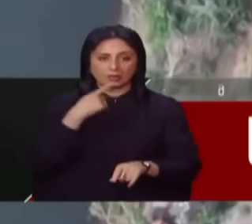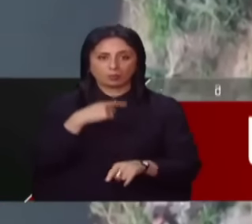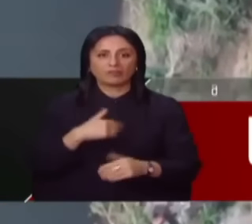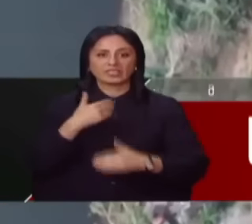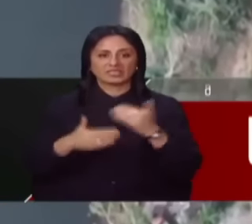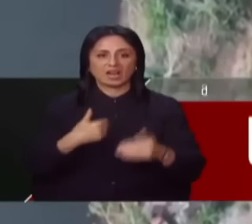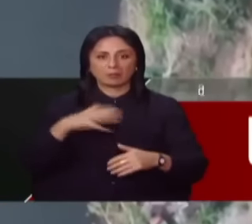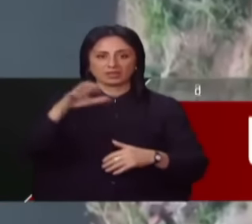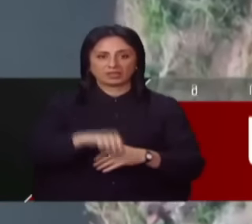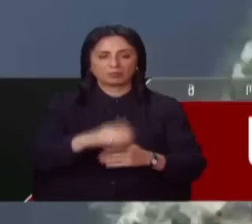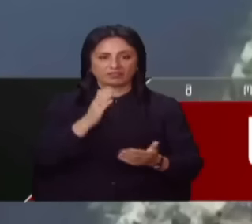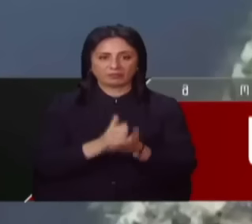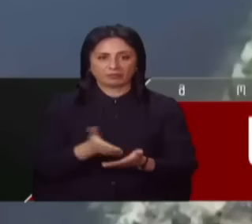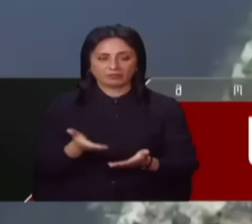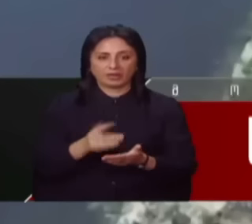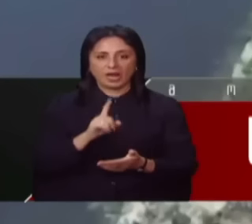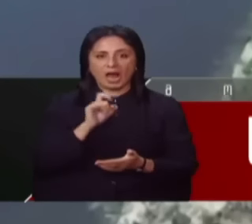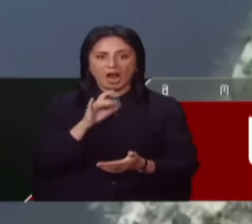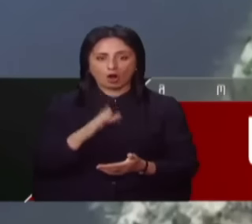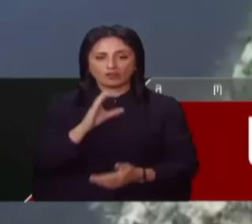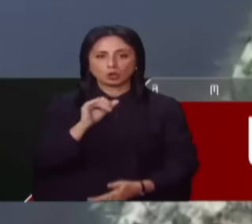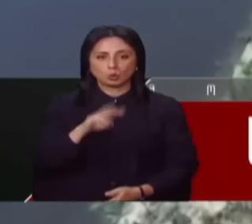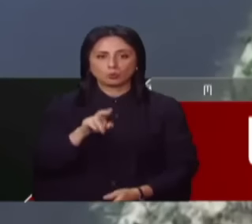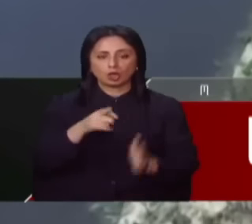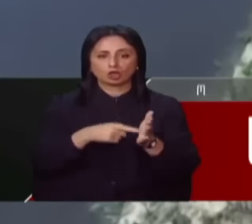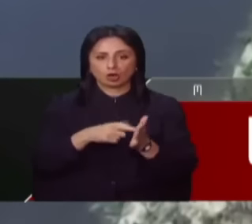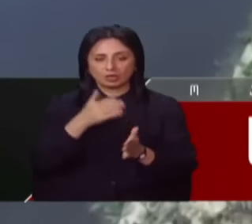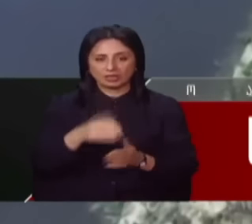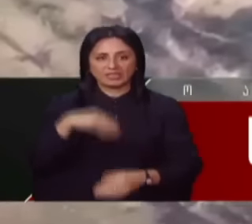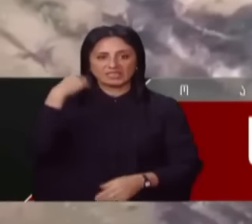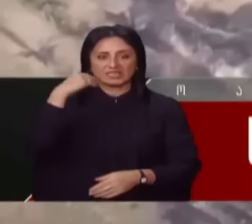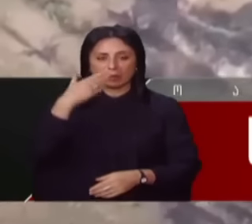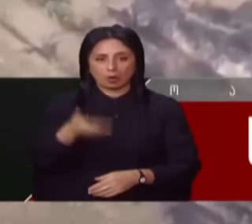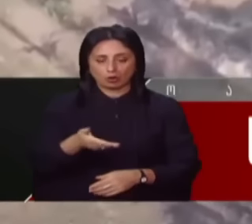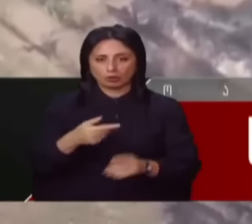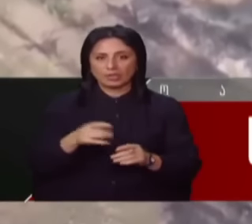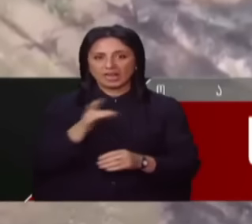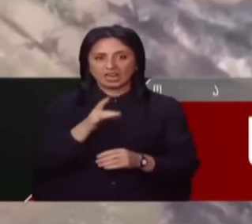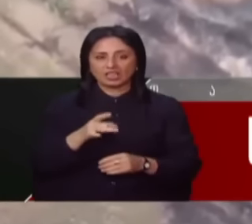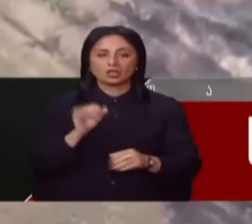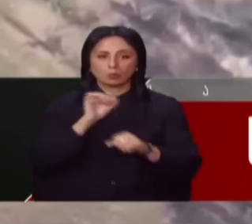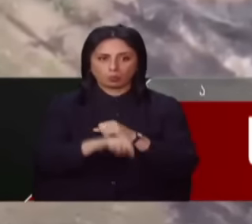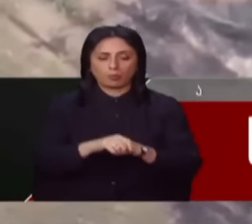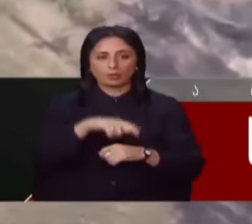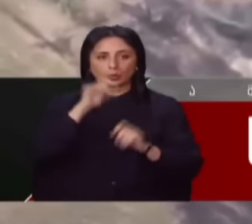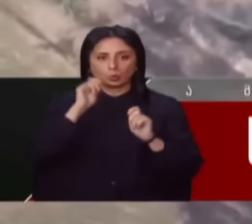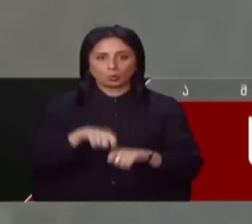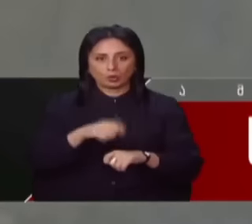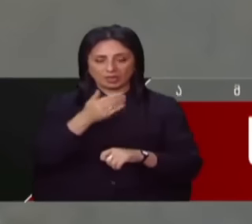რომ წარმატებული იერიში ჰქონდათ ხარკოვის, სუმის, დონეცკისა და ზაპოროჟიეს რეგიონებში და მოიგერიეს